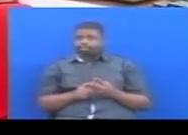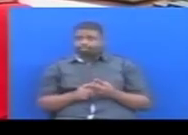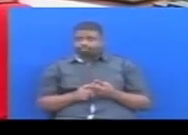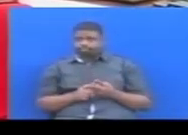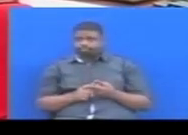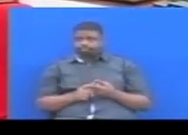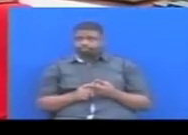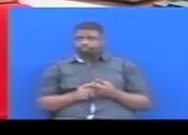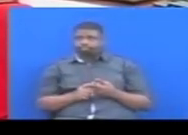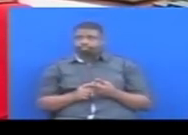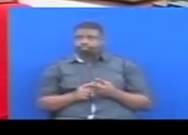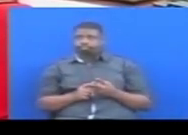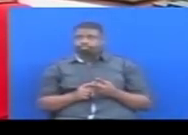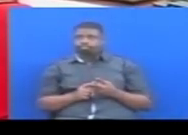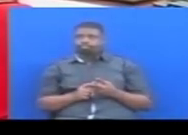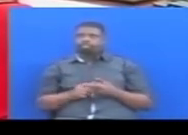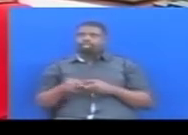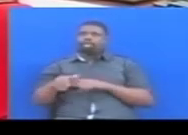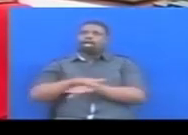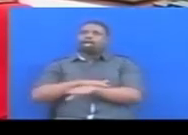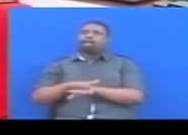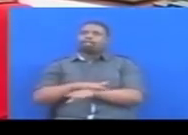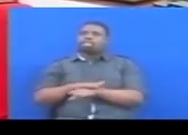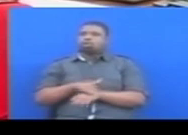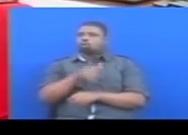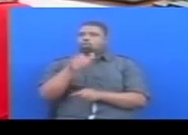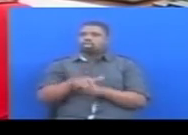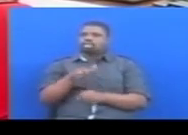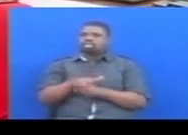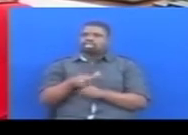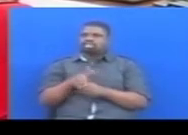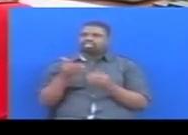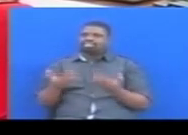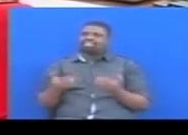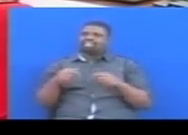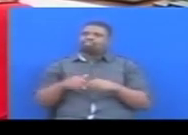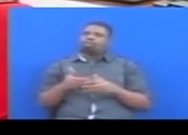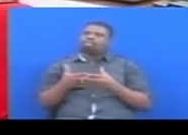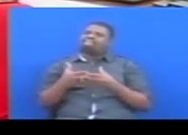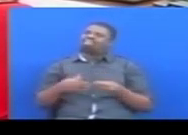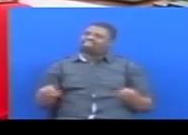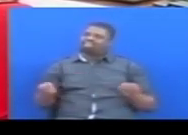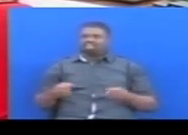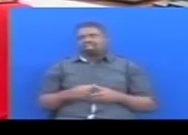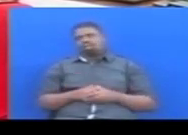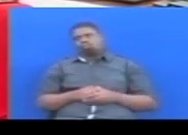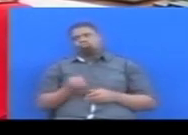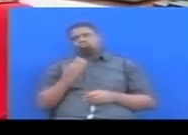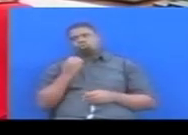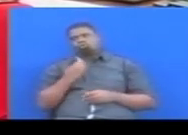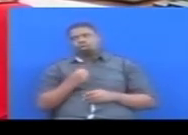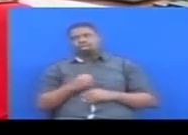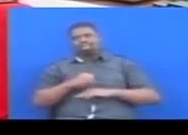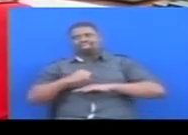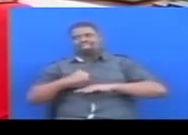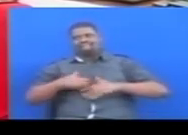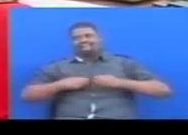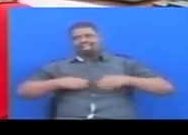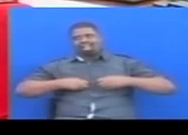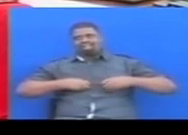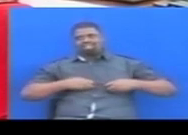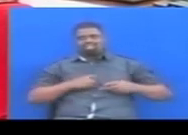mbili, albino wengi wanaoishi vijijini tayari wamekwisha athirika na ugonjwa wa saratani,